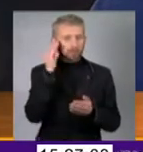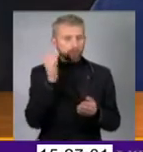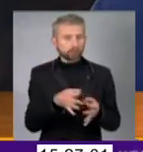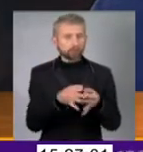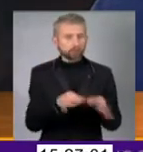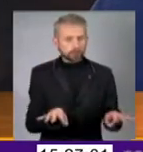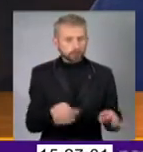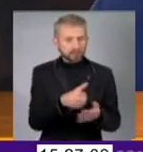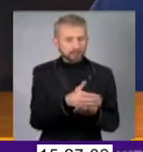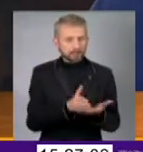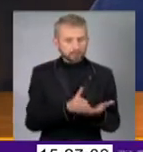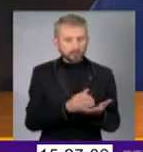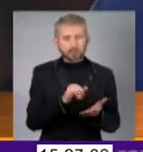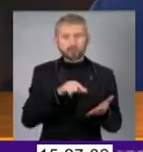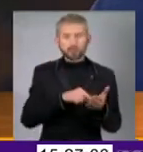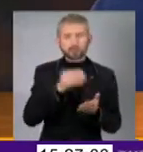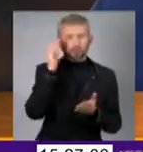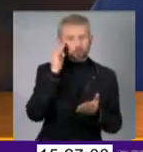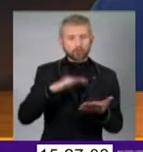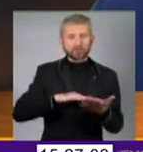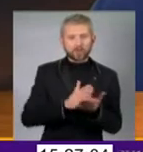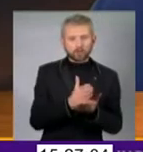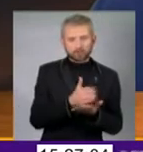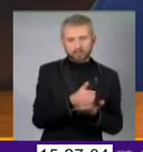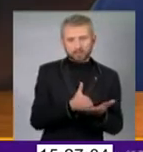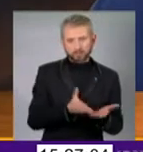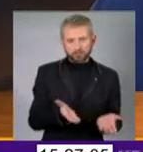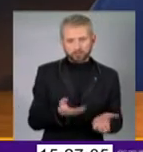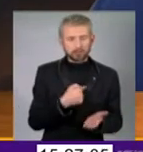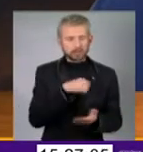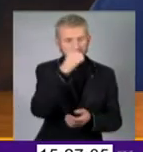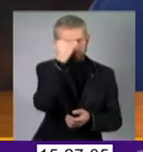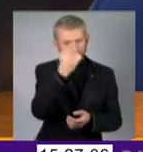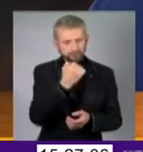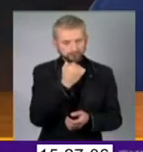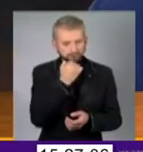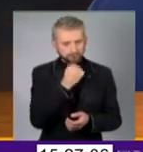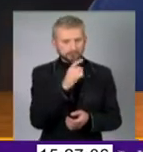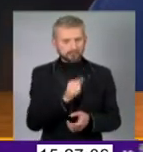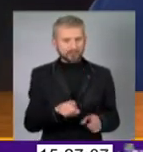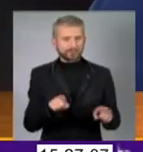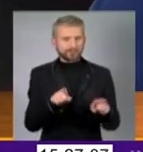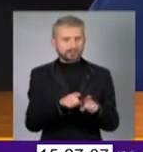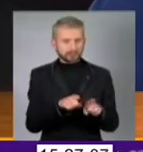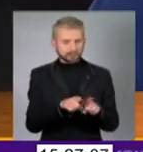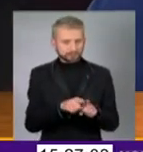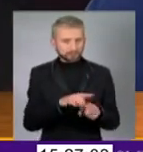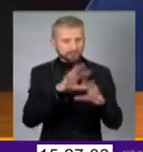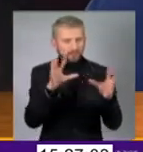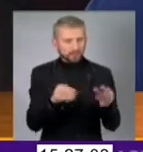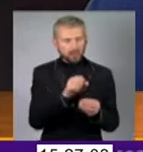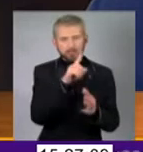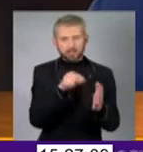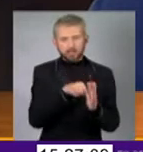доступності сервісу і з точки зору якості сервісу. Я завдячую за таке ємке питання,